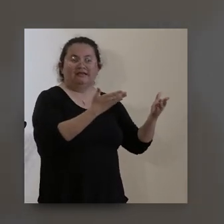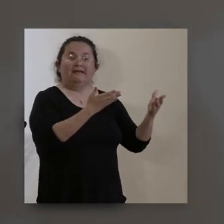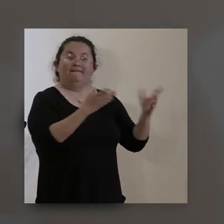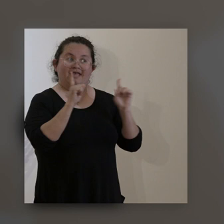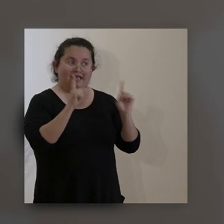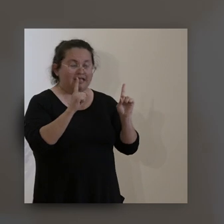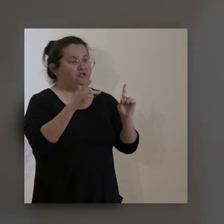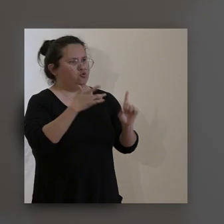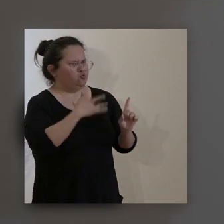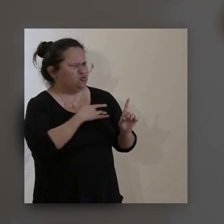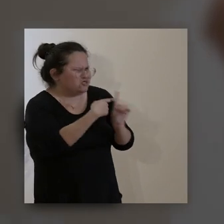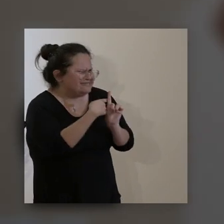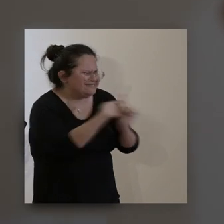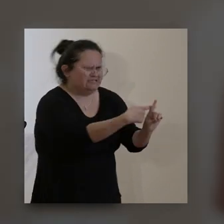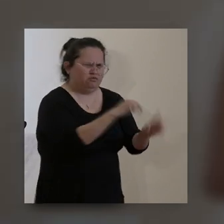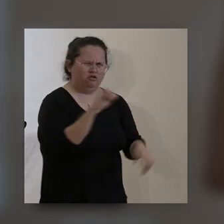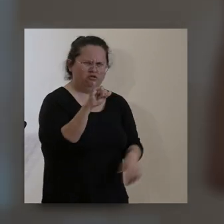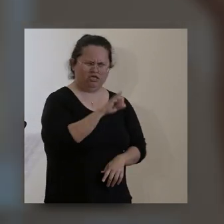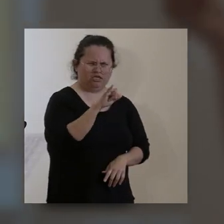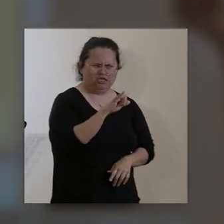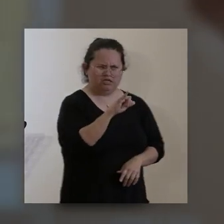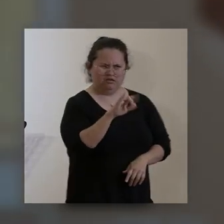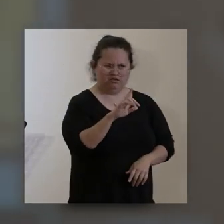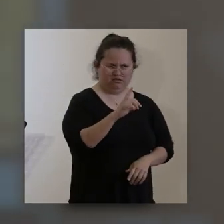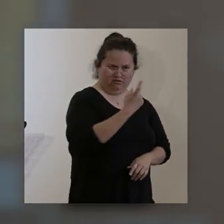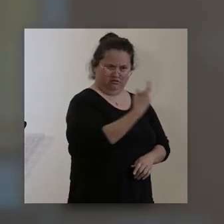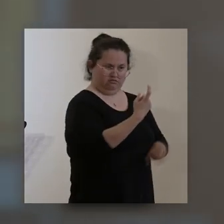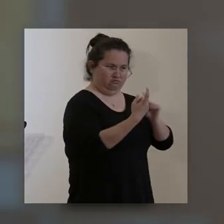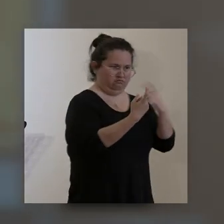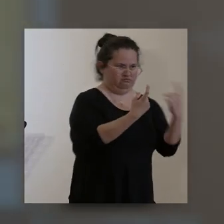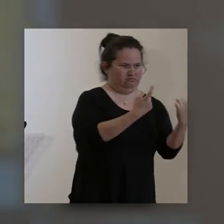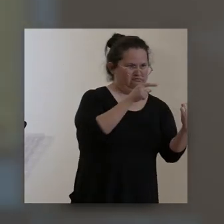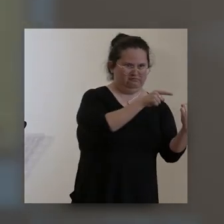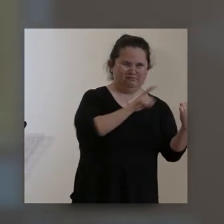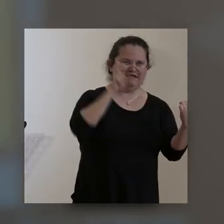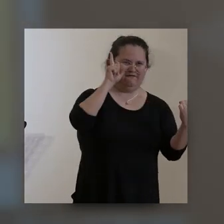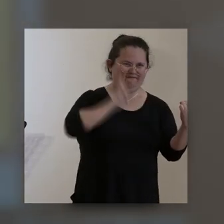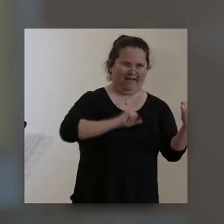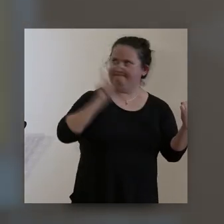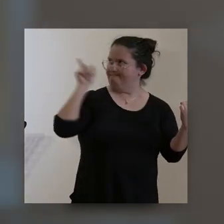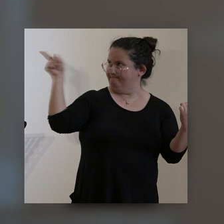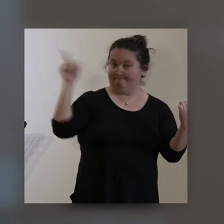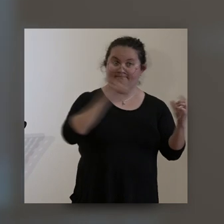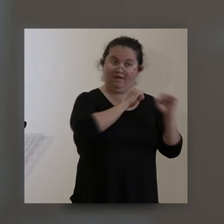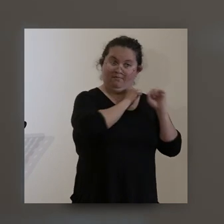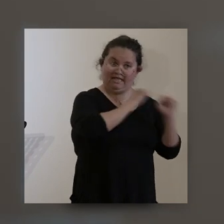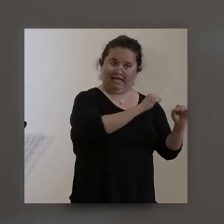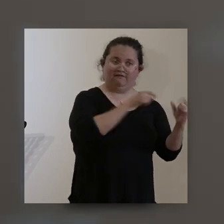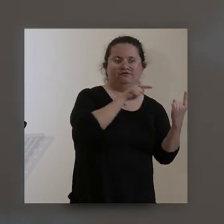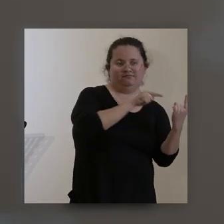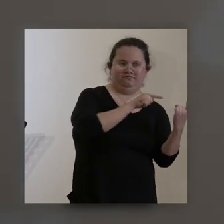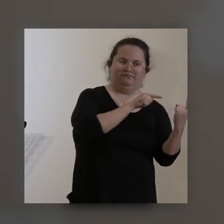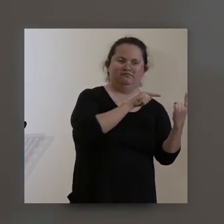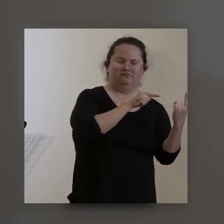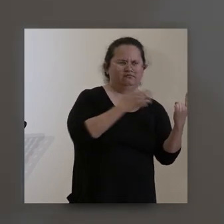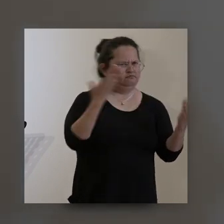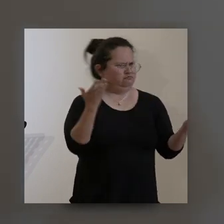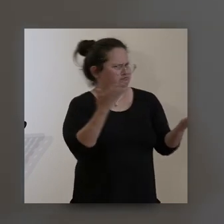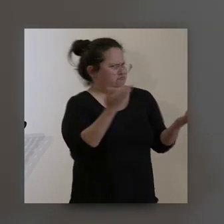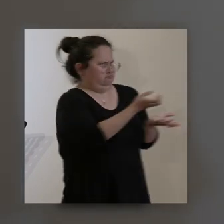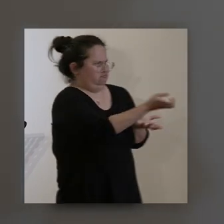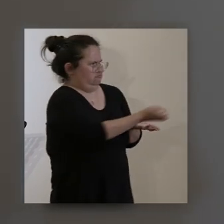aujourd'hui, eh bien c'est la femme représentée à ses côtés, qui est une femme en esclavage. Que nous dit ce tableau